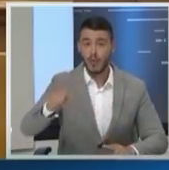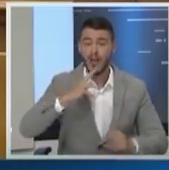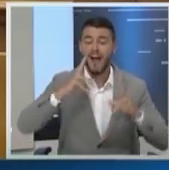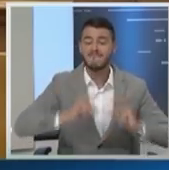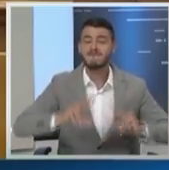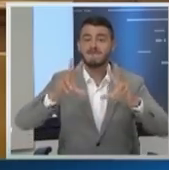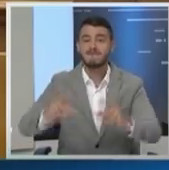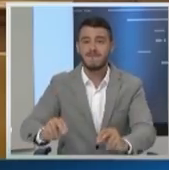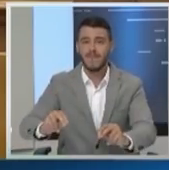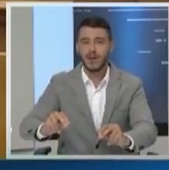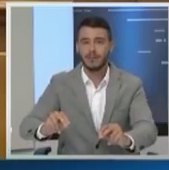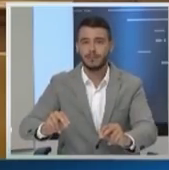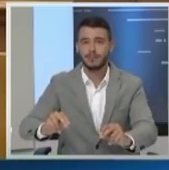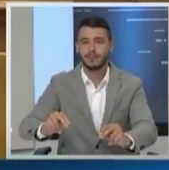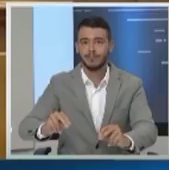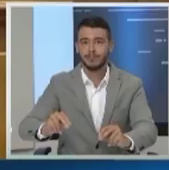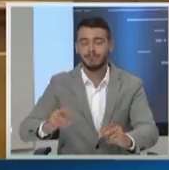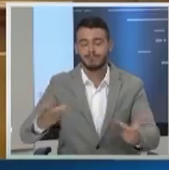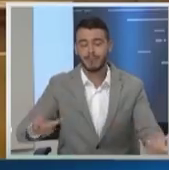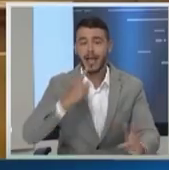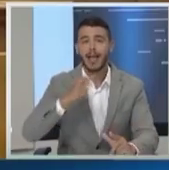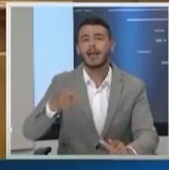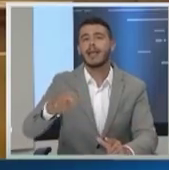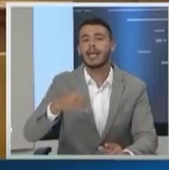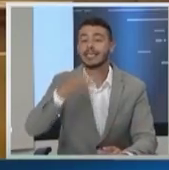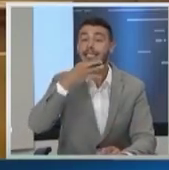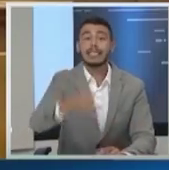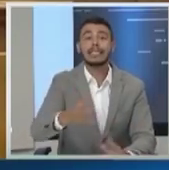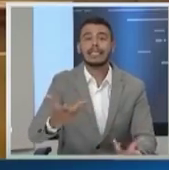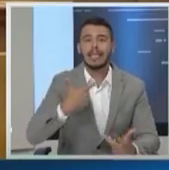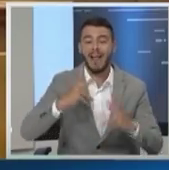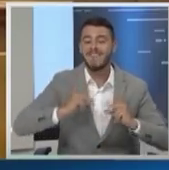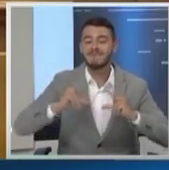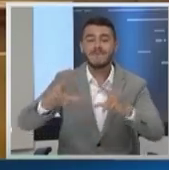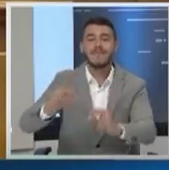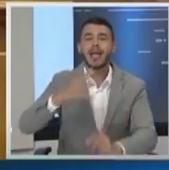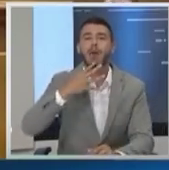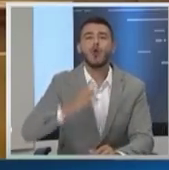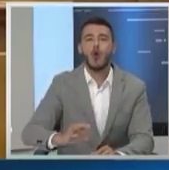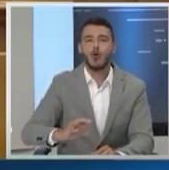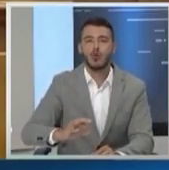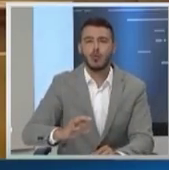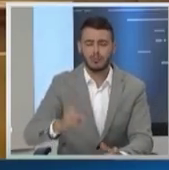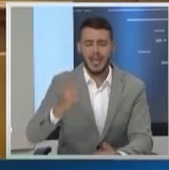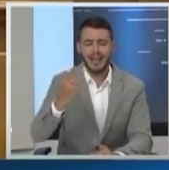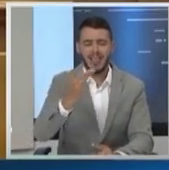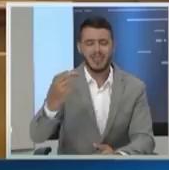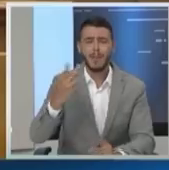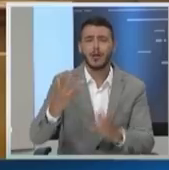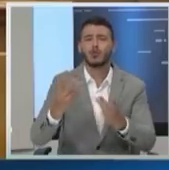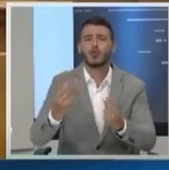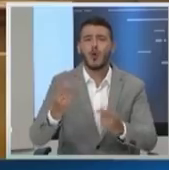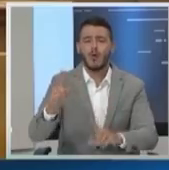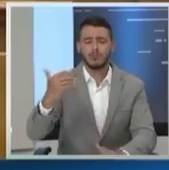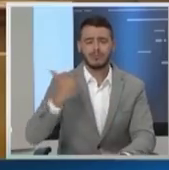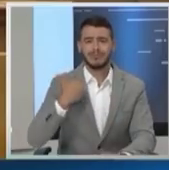είμαστε. Και το βασικό σας επιχείρημα ήταν υπομορφής ερωτήματος που μου κάνατε, αν